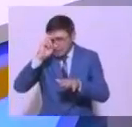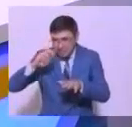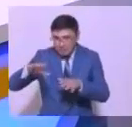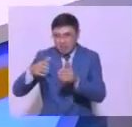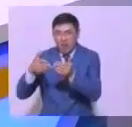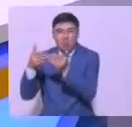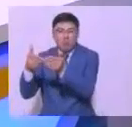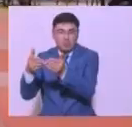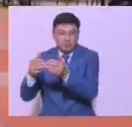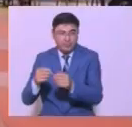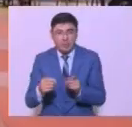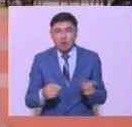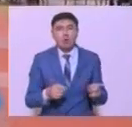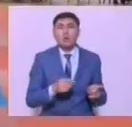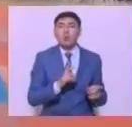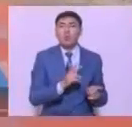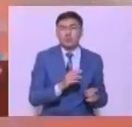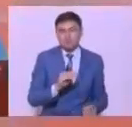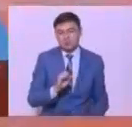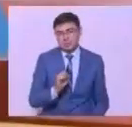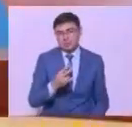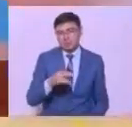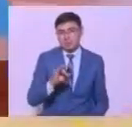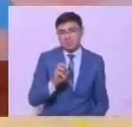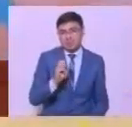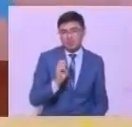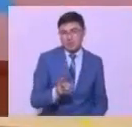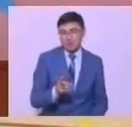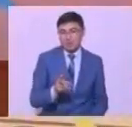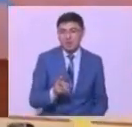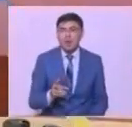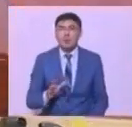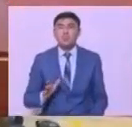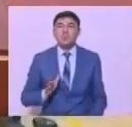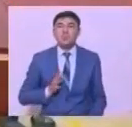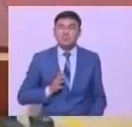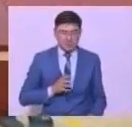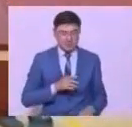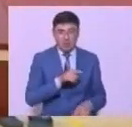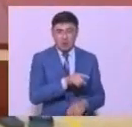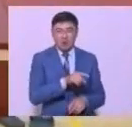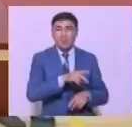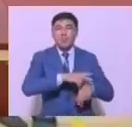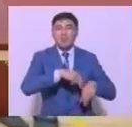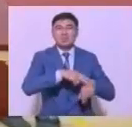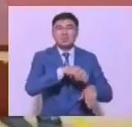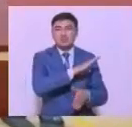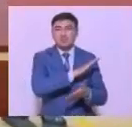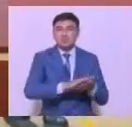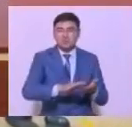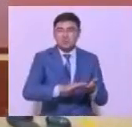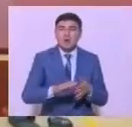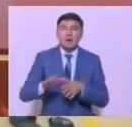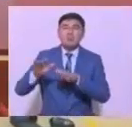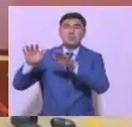завоевал серебряную медаль. Жандарбек Кинжин участвовал в соревнованиях, проведенных среди стражей порядка. В турнире, проходившем в португальском